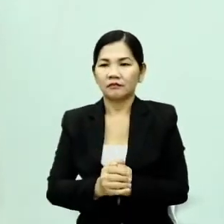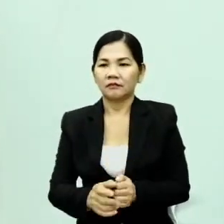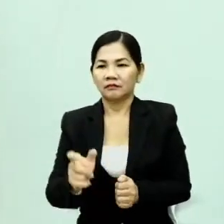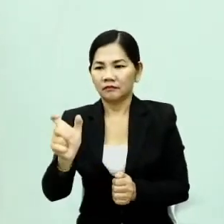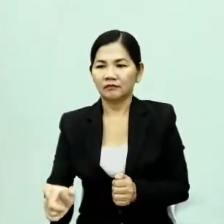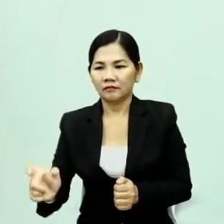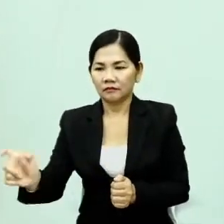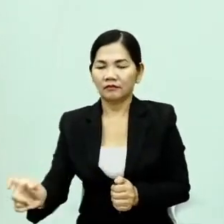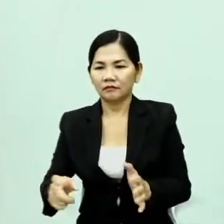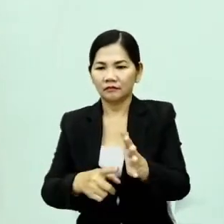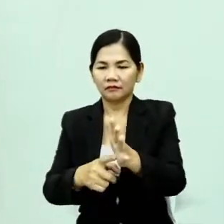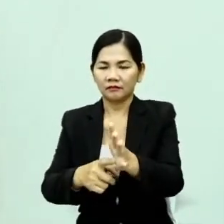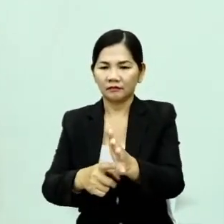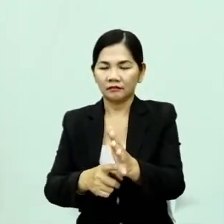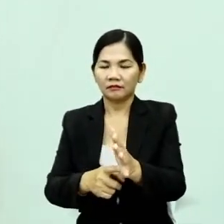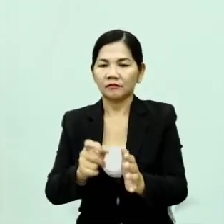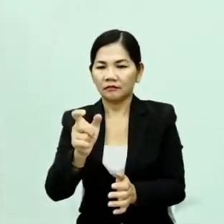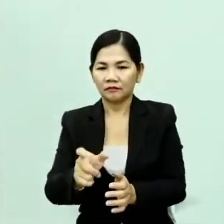mà nuôi dưỡng